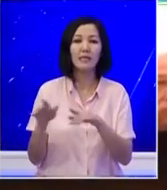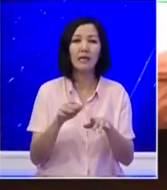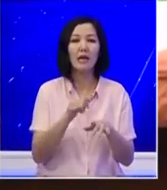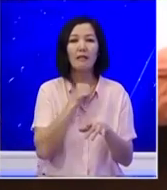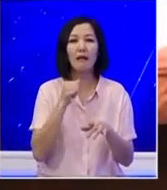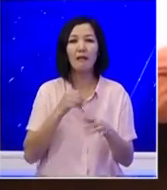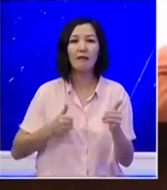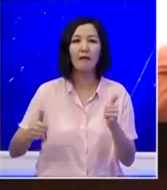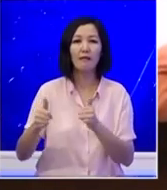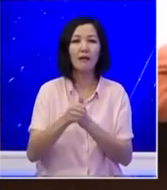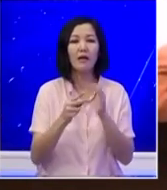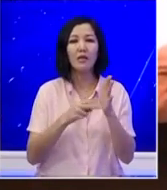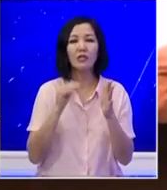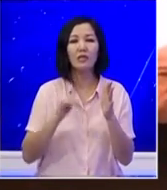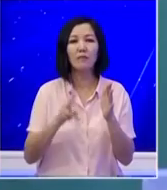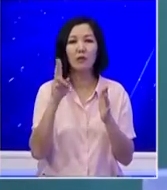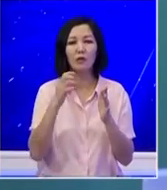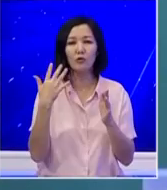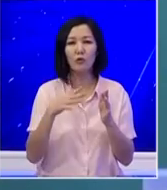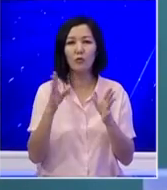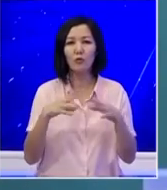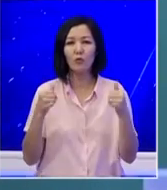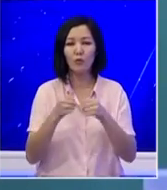белсенді. 2754 жанұяға